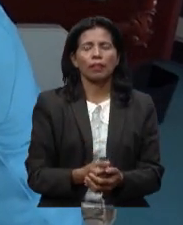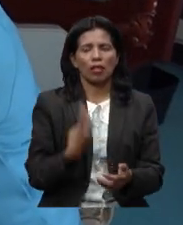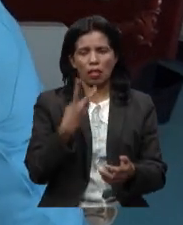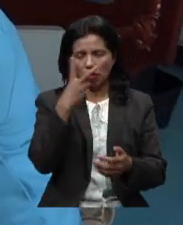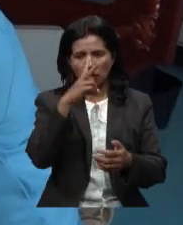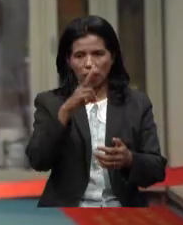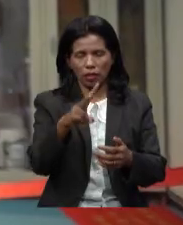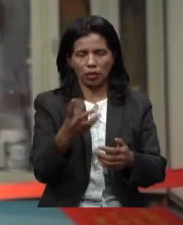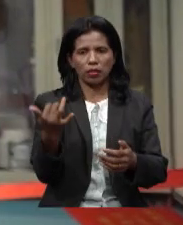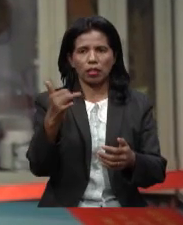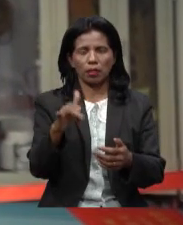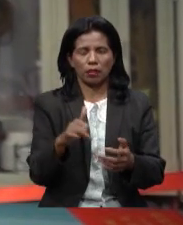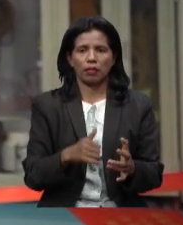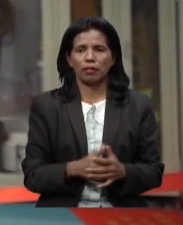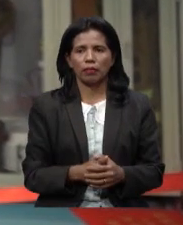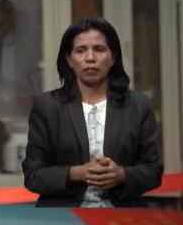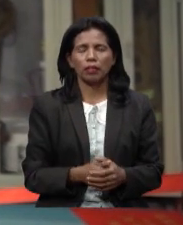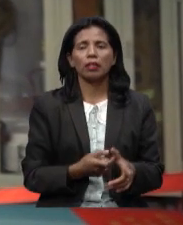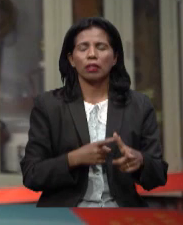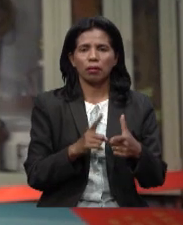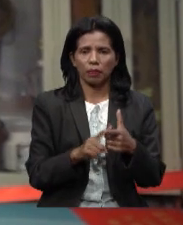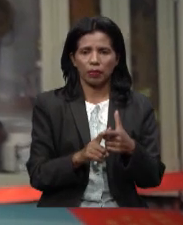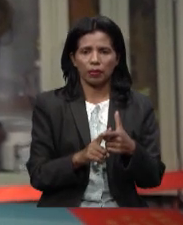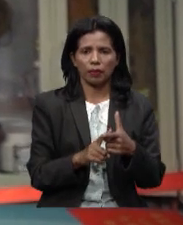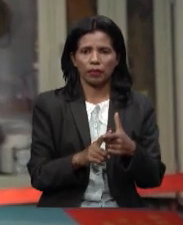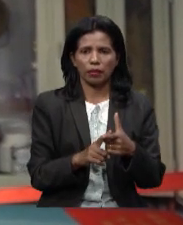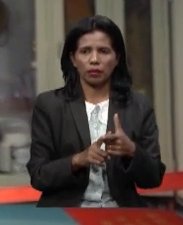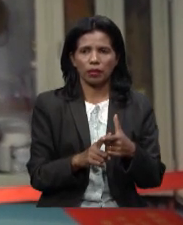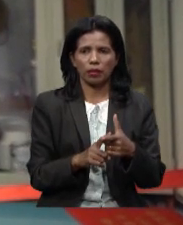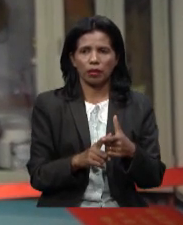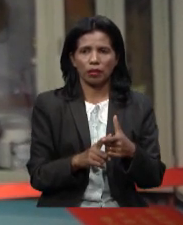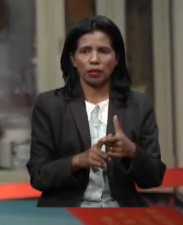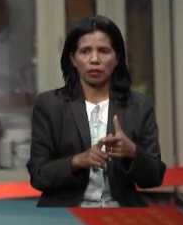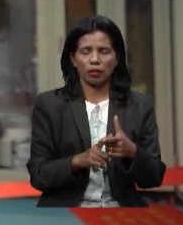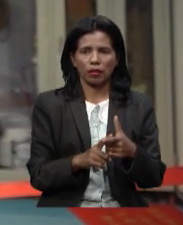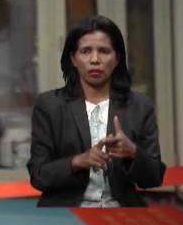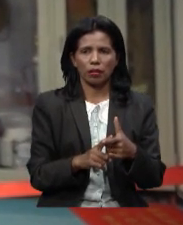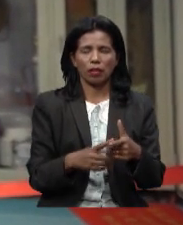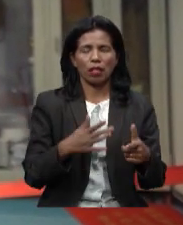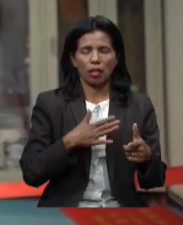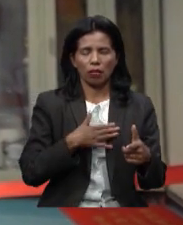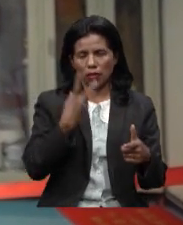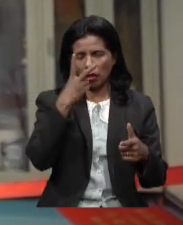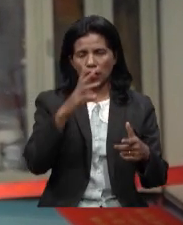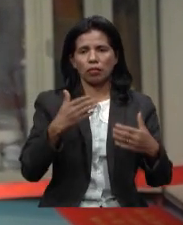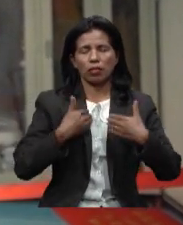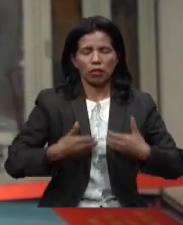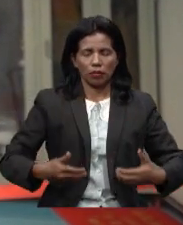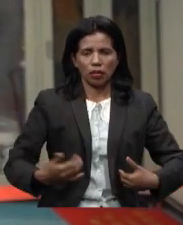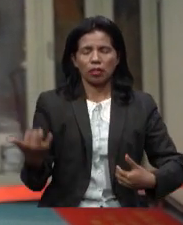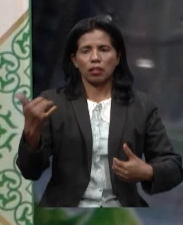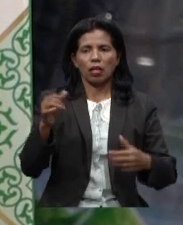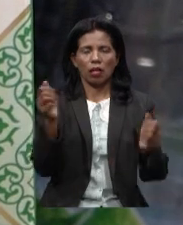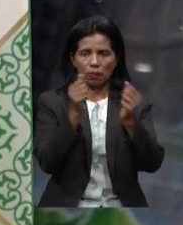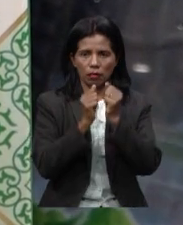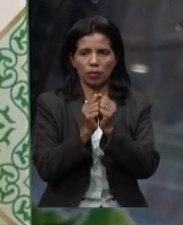ba CT scan Depois, hanya liver ne mak sira leno tia. Hamu tu